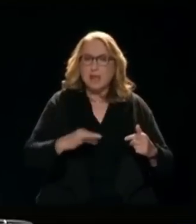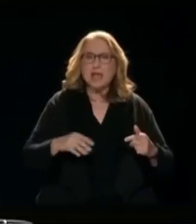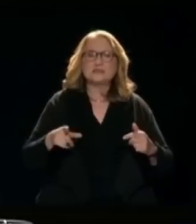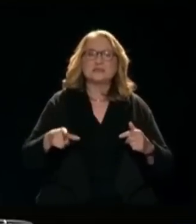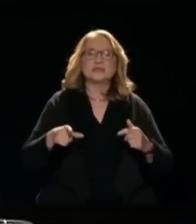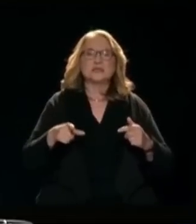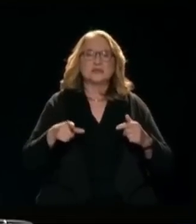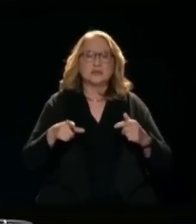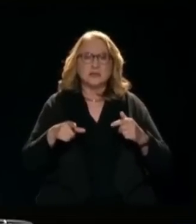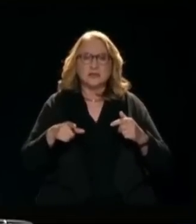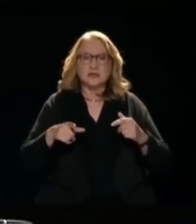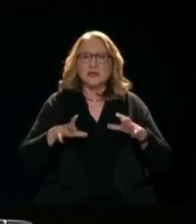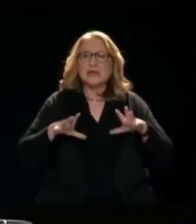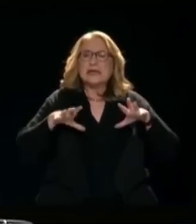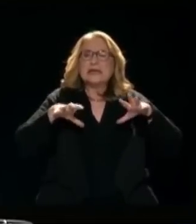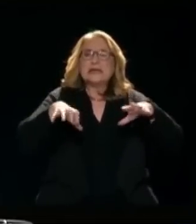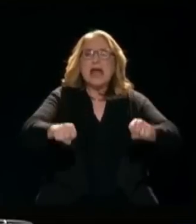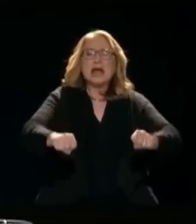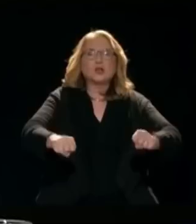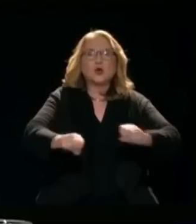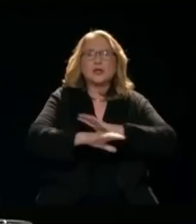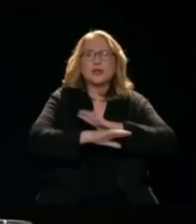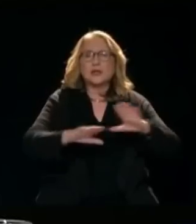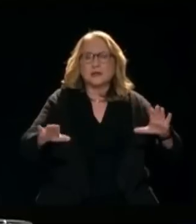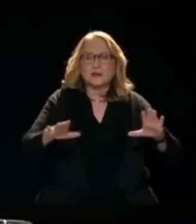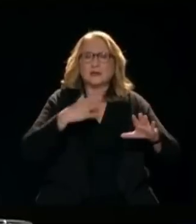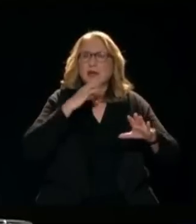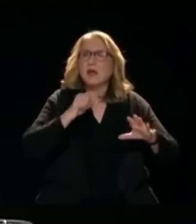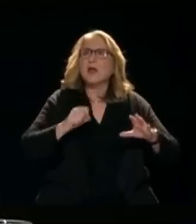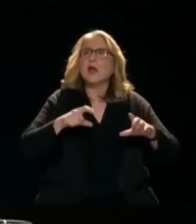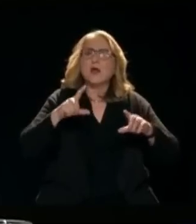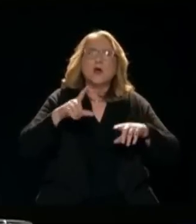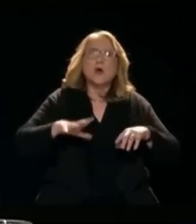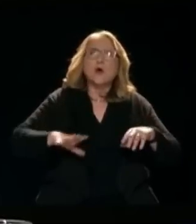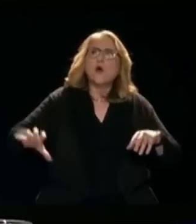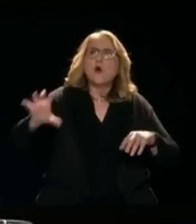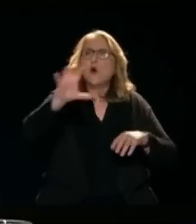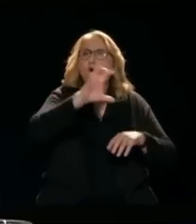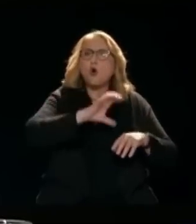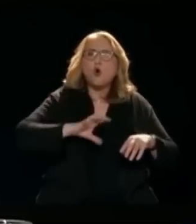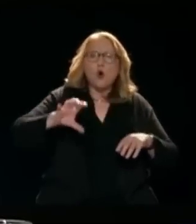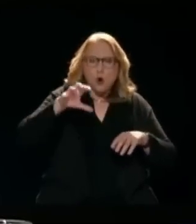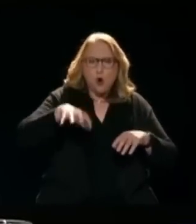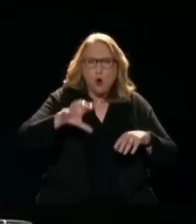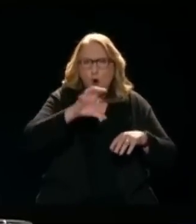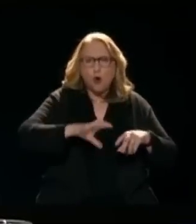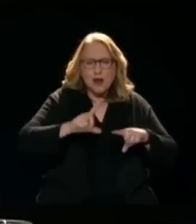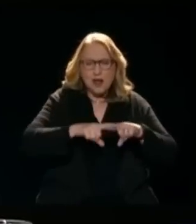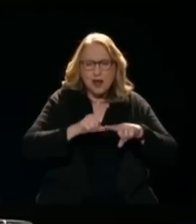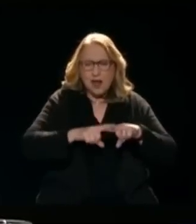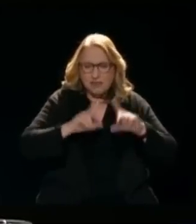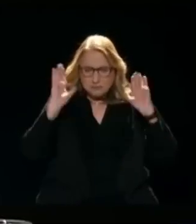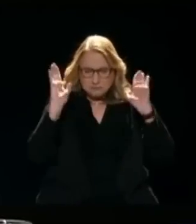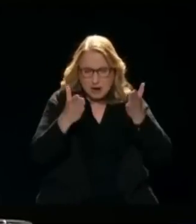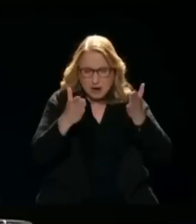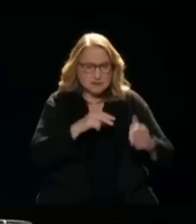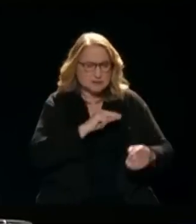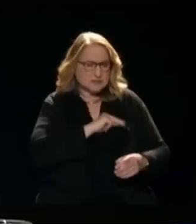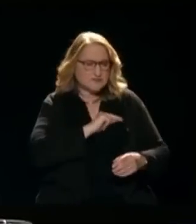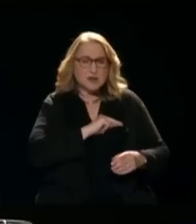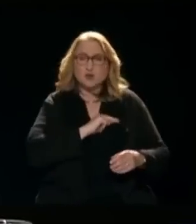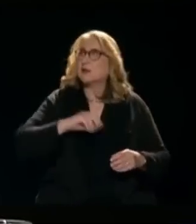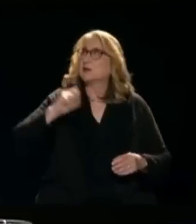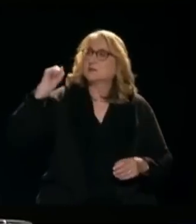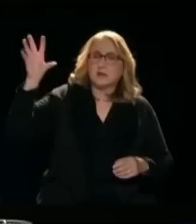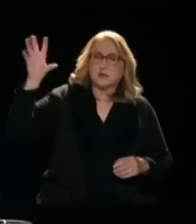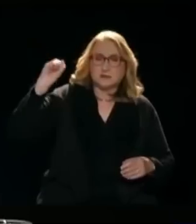καθεστώς κατοχής και εκποίησης της χώρας υπέρ αλλότριων συμφερόντων εντός και εκτός Ελλάδας, και επομένως